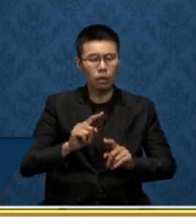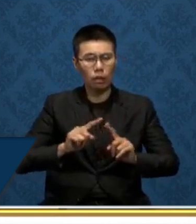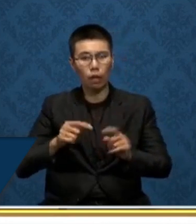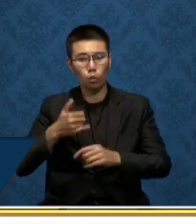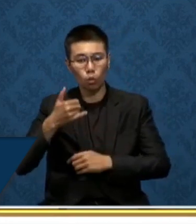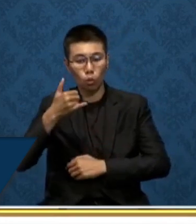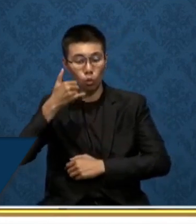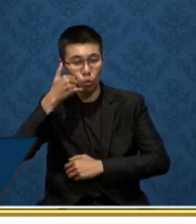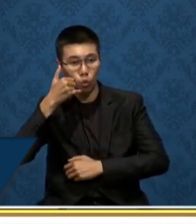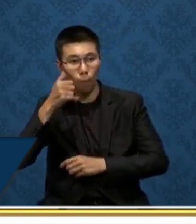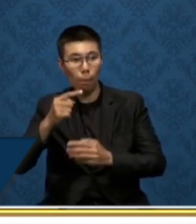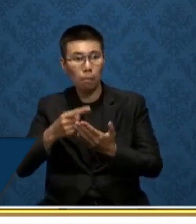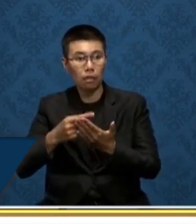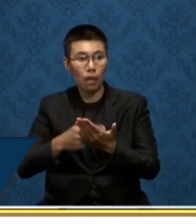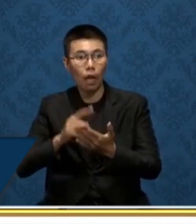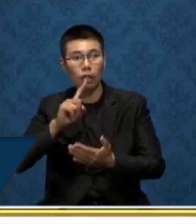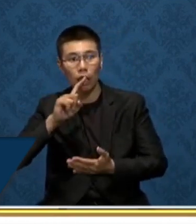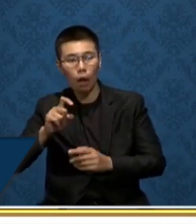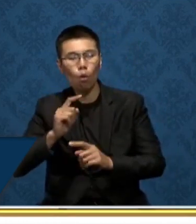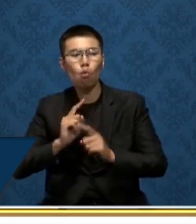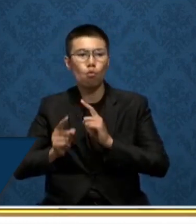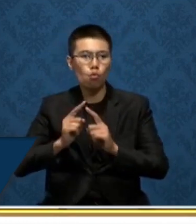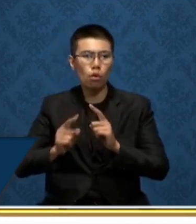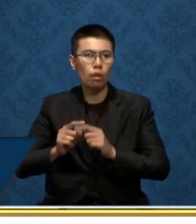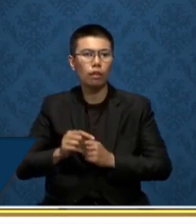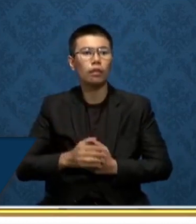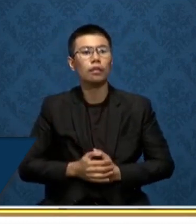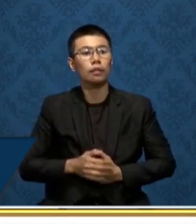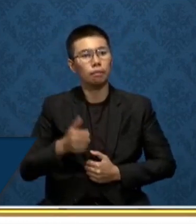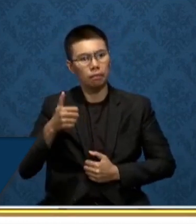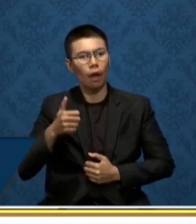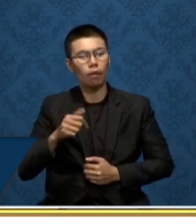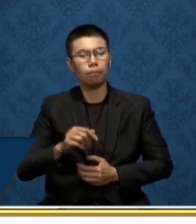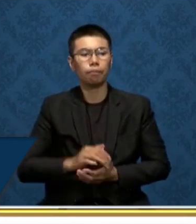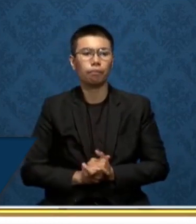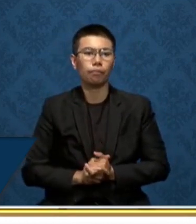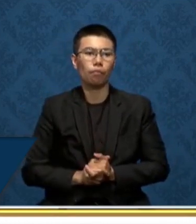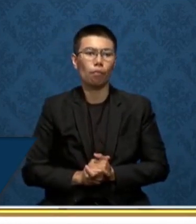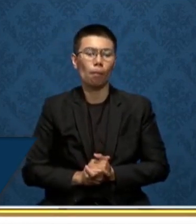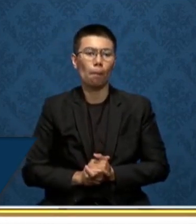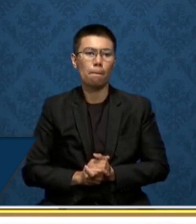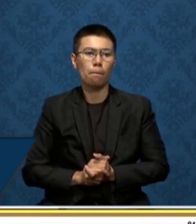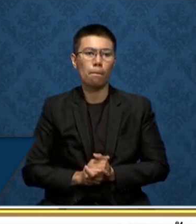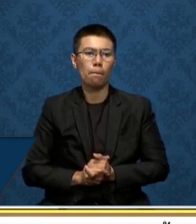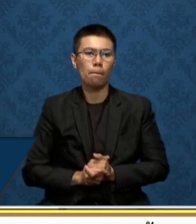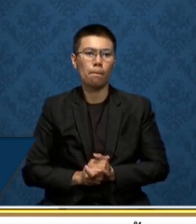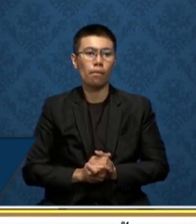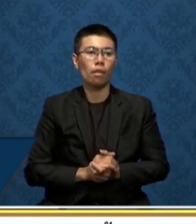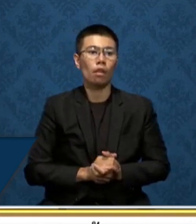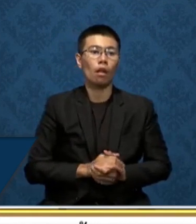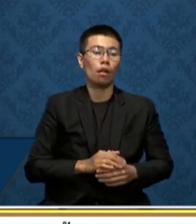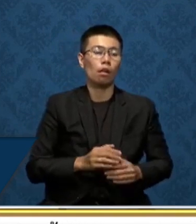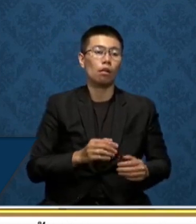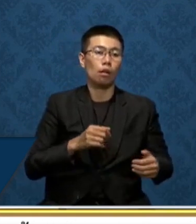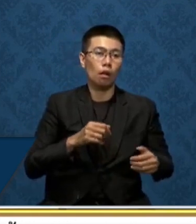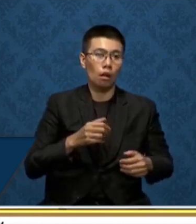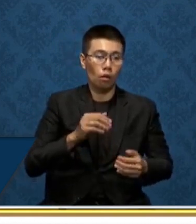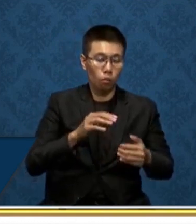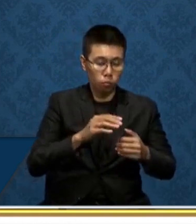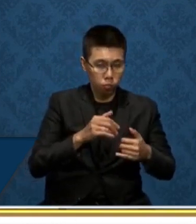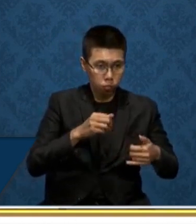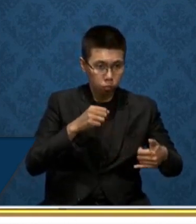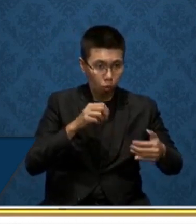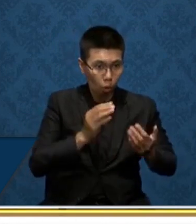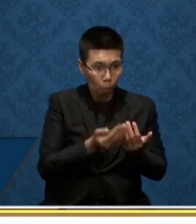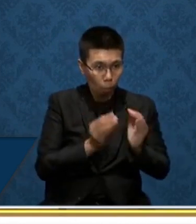ที่จะโทรฮอตไลน์ปรึกษาท่านก็ให้คำแนะนำได้นะครับไม่ว่าจะเป็นความรุนแรงในครอบครัวการล่วงละเมิดทางเพศหรือแม้แต่เด็ก